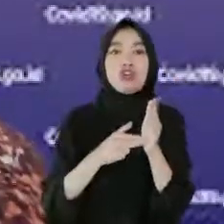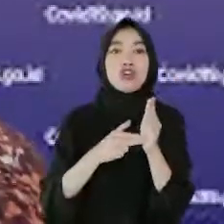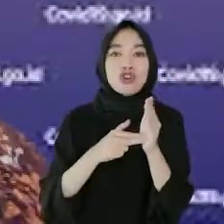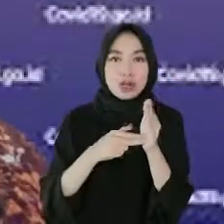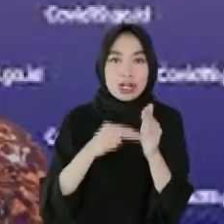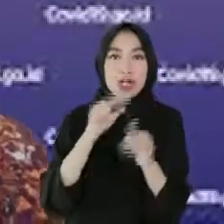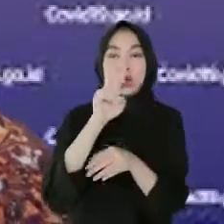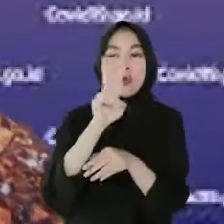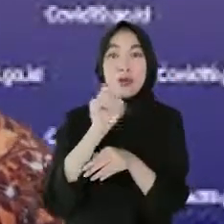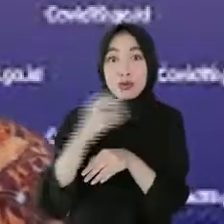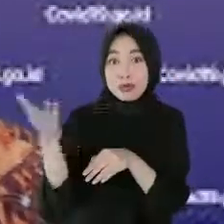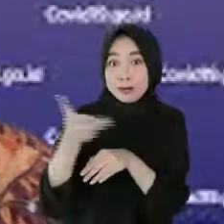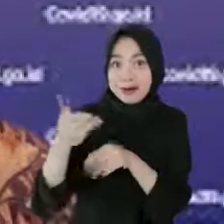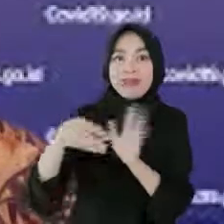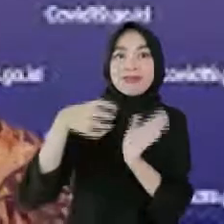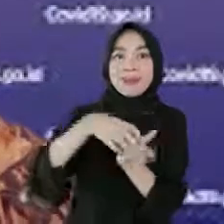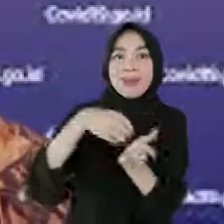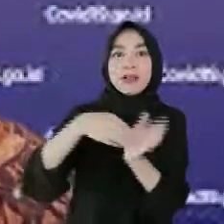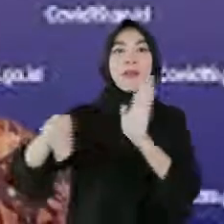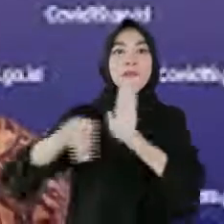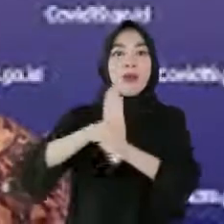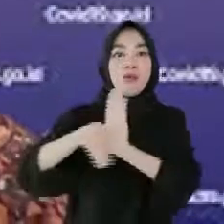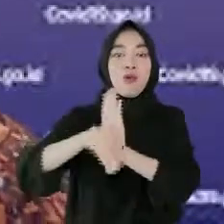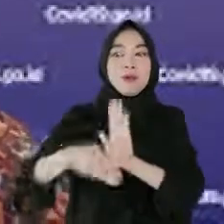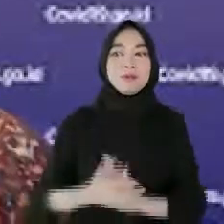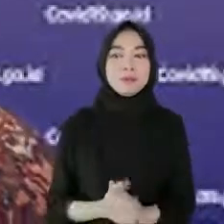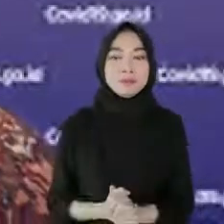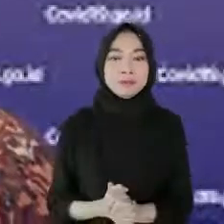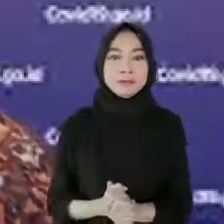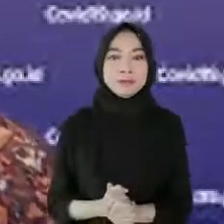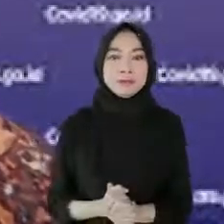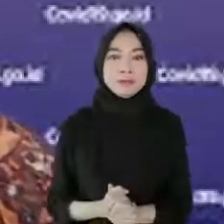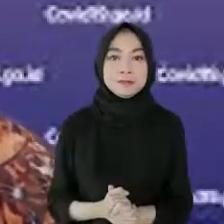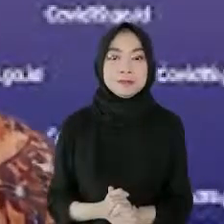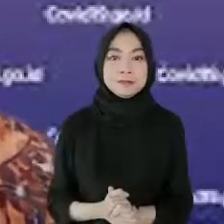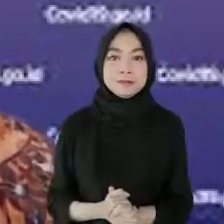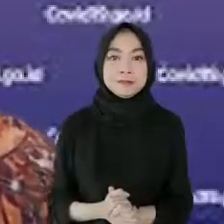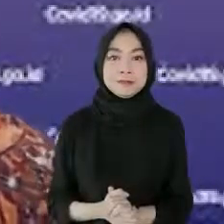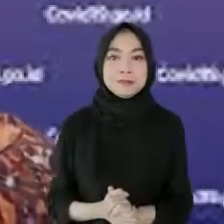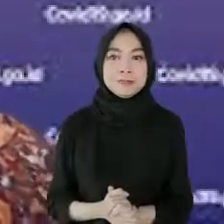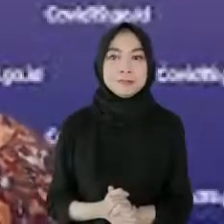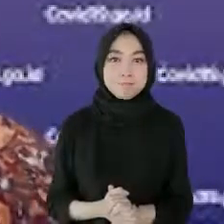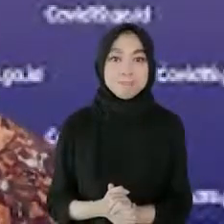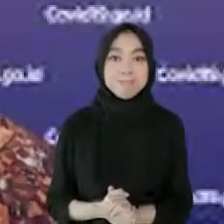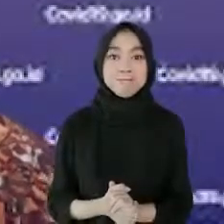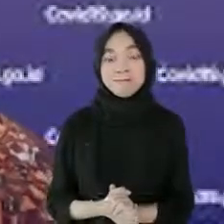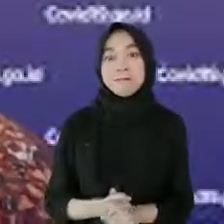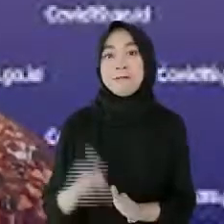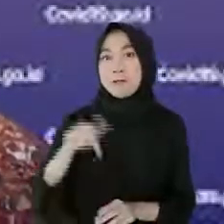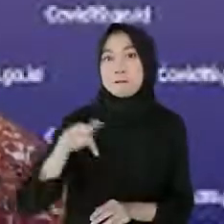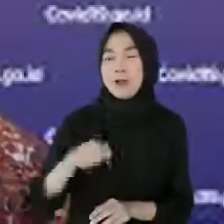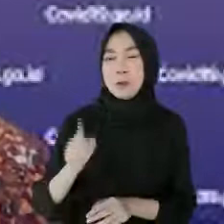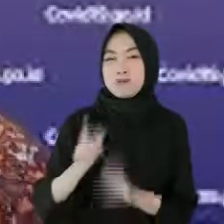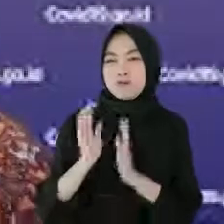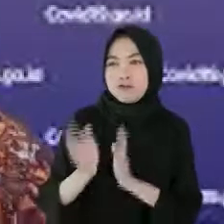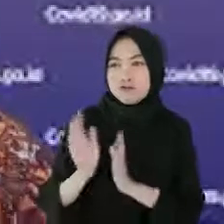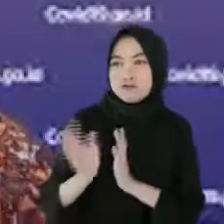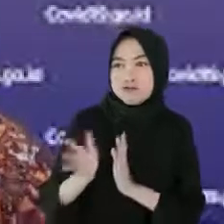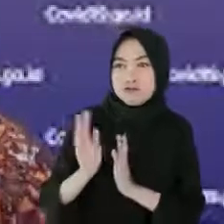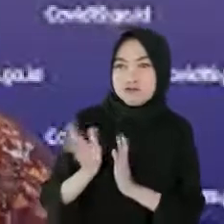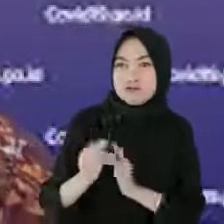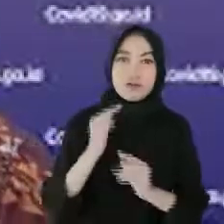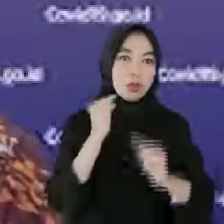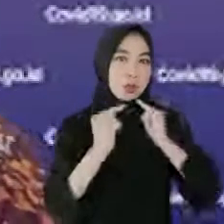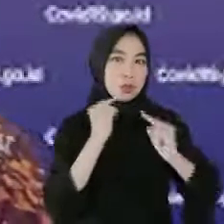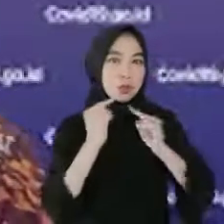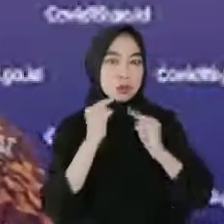di Papua nah hari ini kita akan sama-sama akan berbincang-bincang dengan beberapa narasumber yang sudah